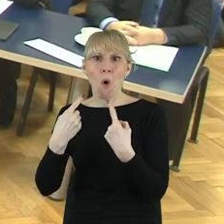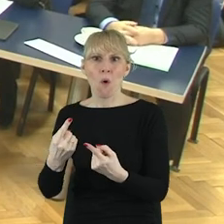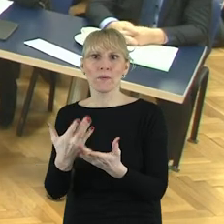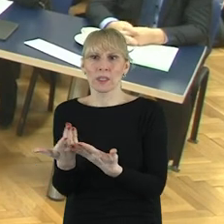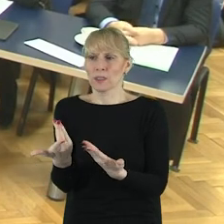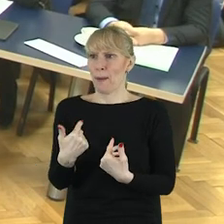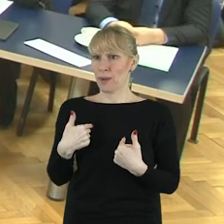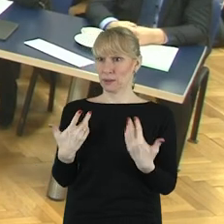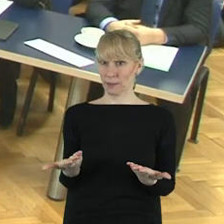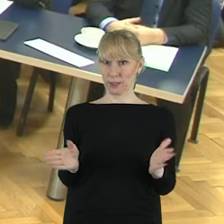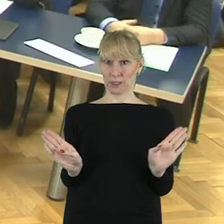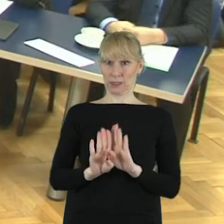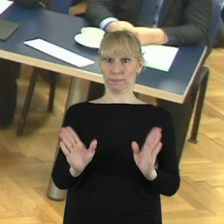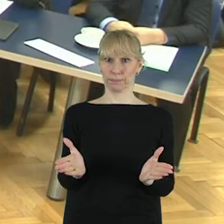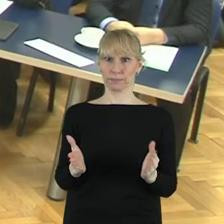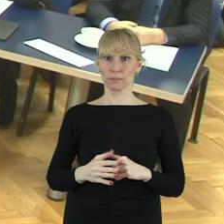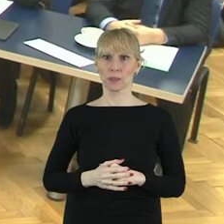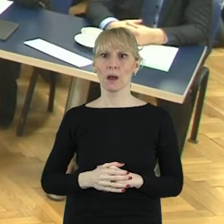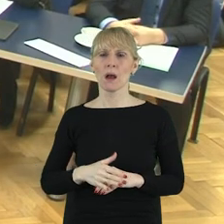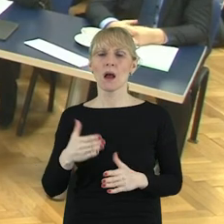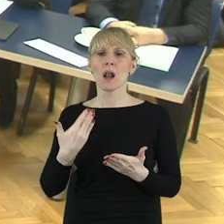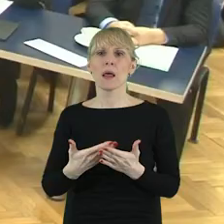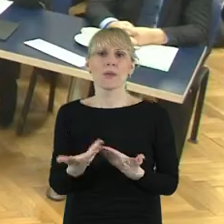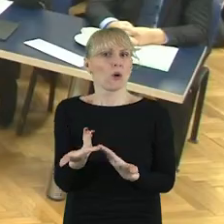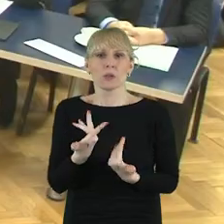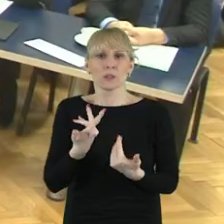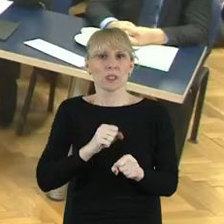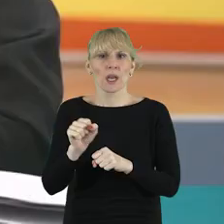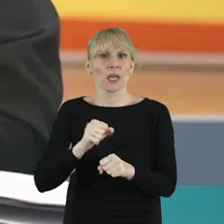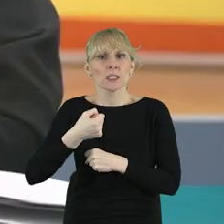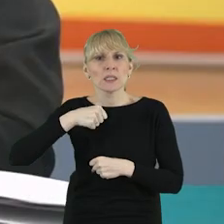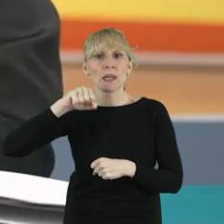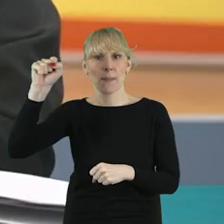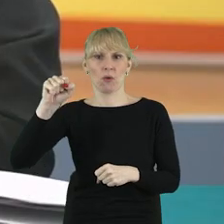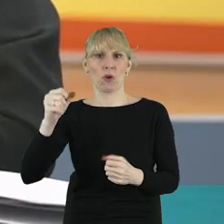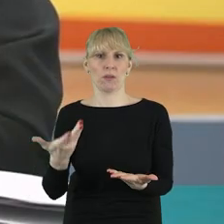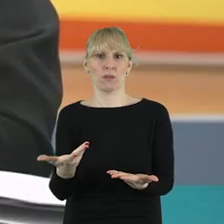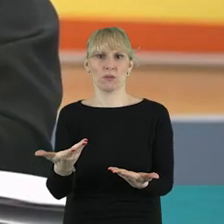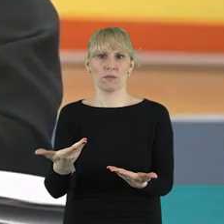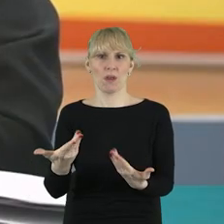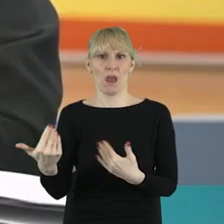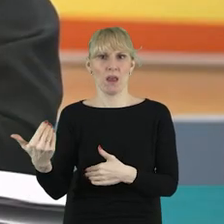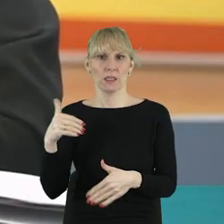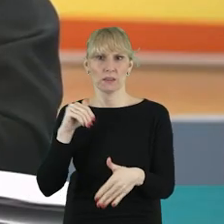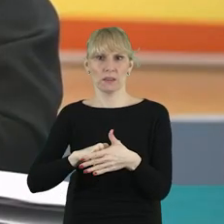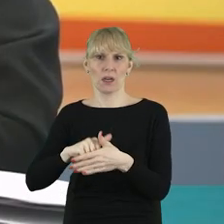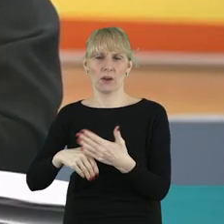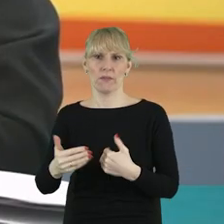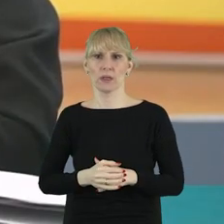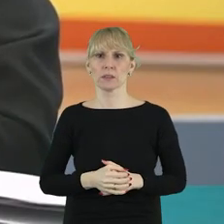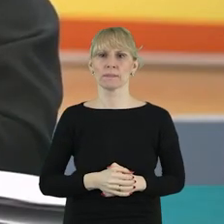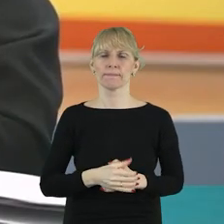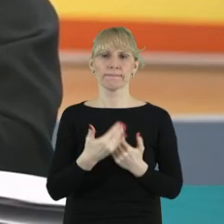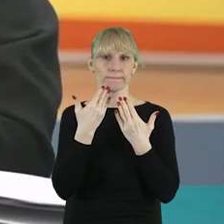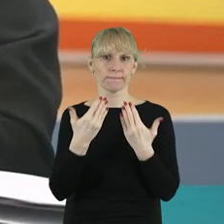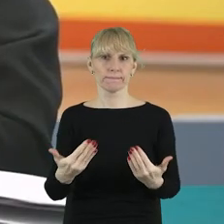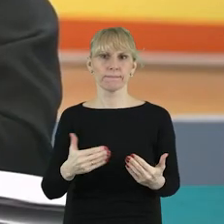demokratyczne zachowanie, to ma zupełnie inne konotacje. Dziękuję. Bardzo proszę bardzo, pan radny Paweł Drążczyk.